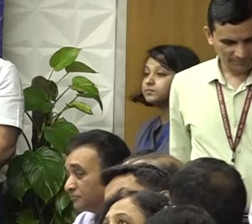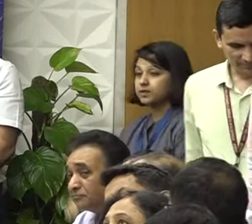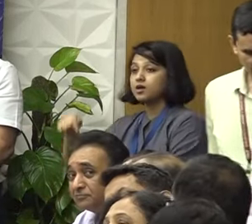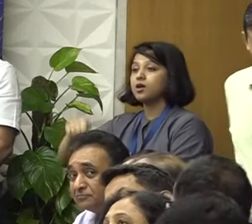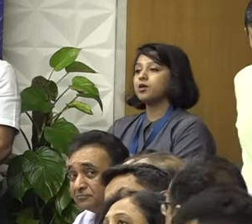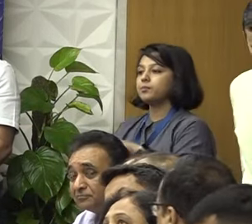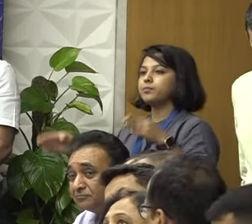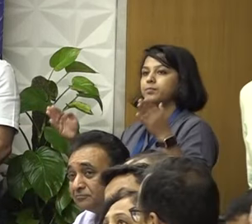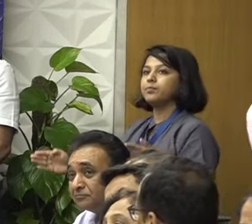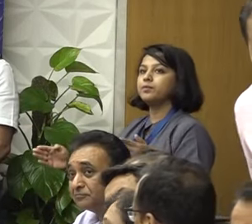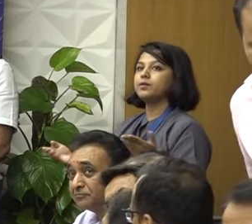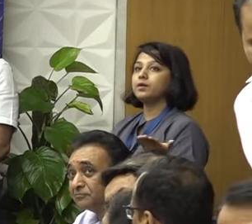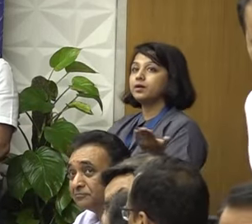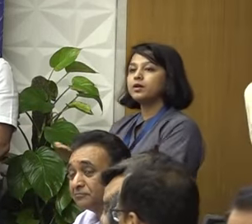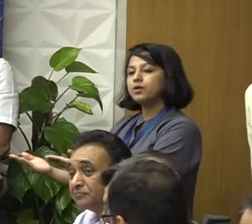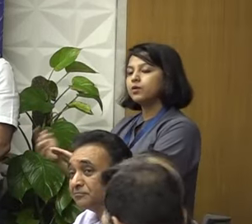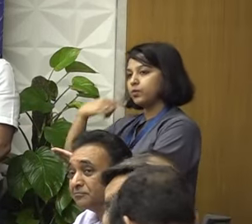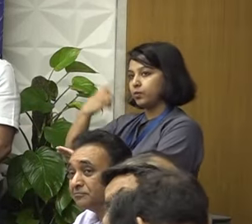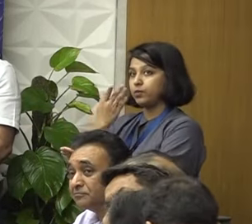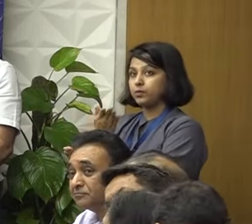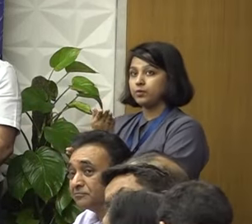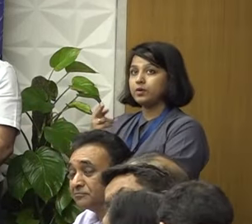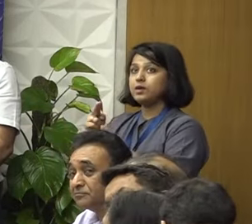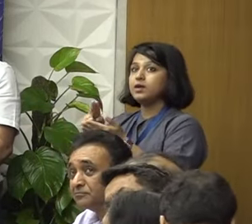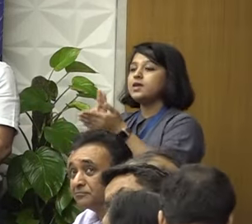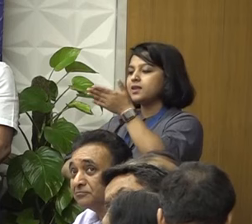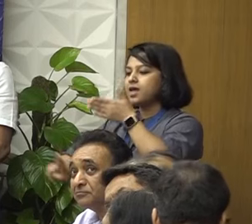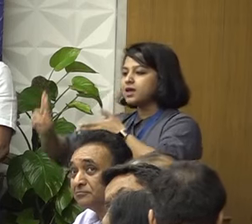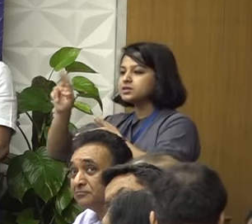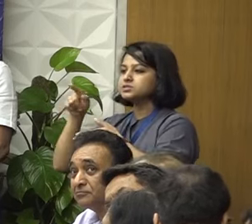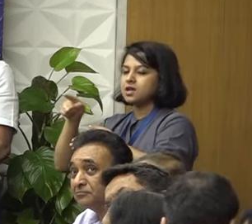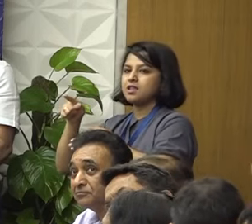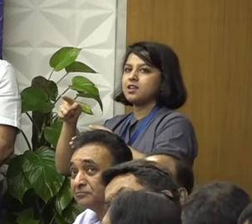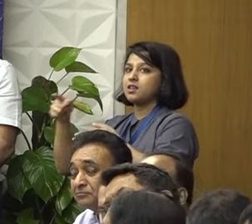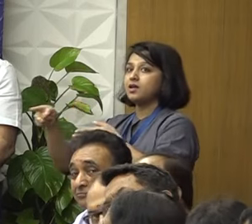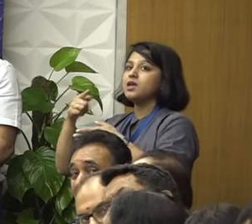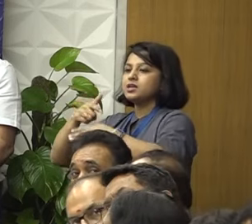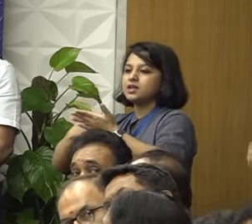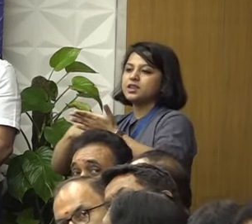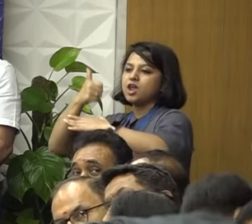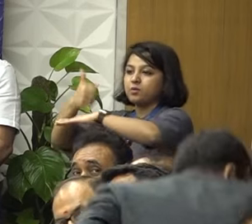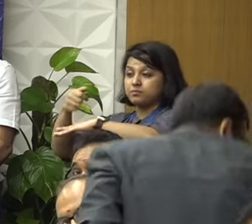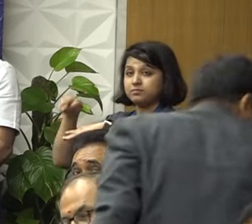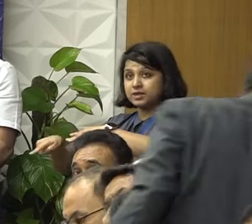मंच पर अब हम निवेदन करना चाहेंगे राष्ट्रीय मानसिक स्वास्थ्य पुनर्वास संस्थान सीहोर